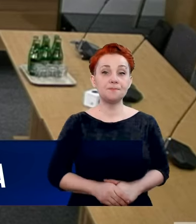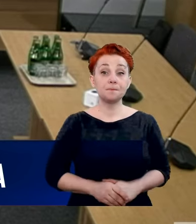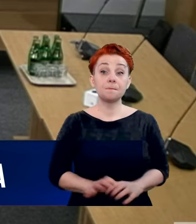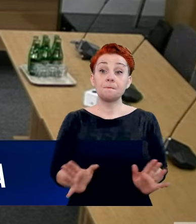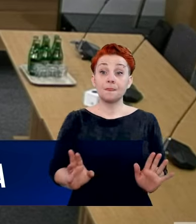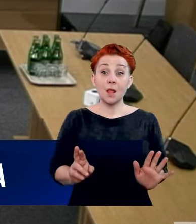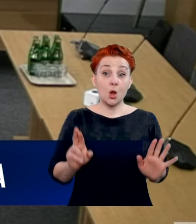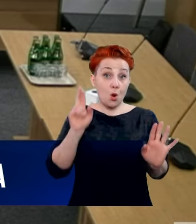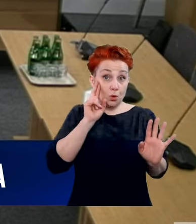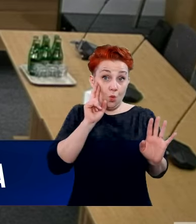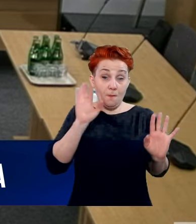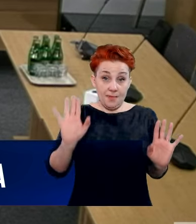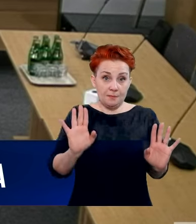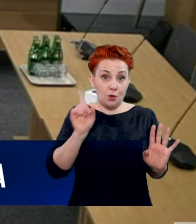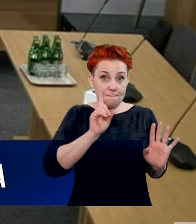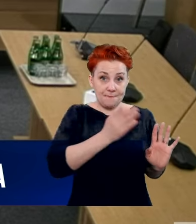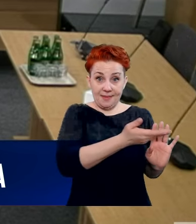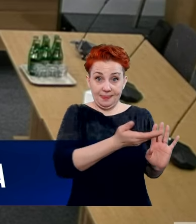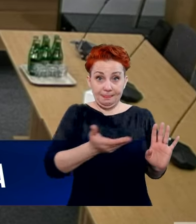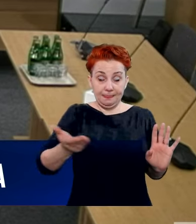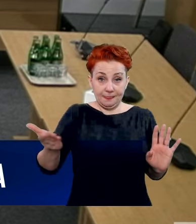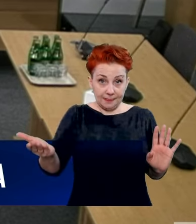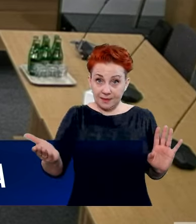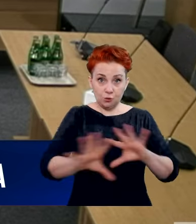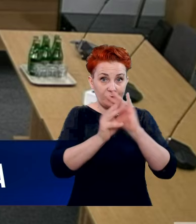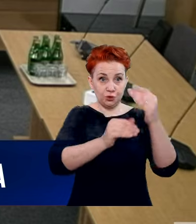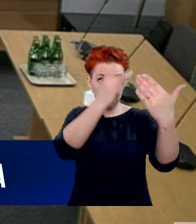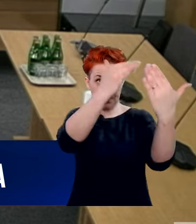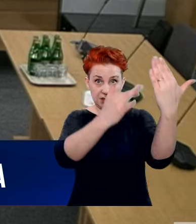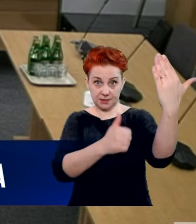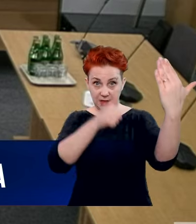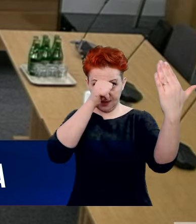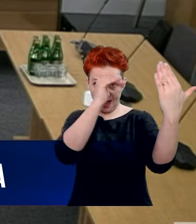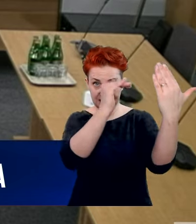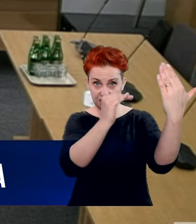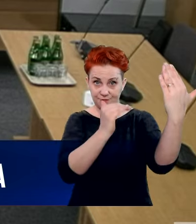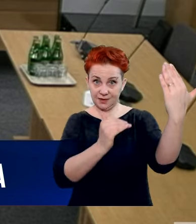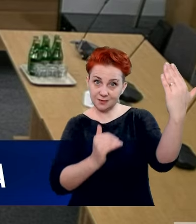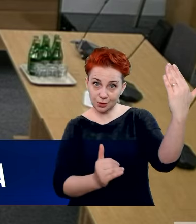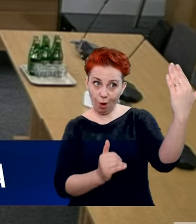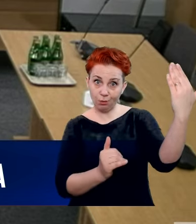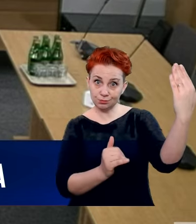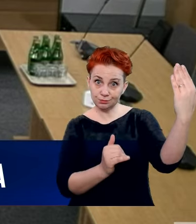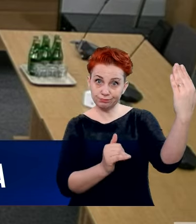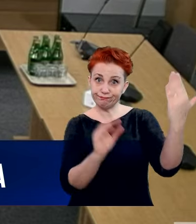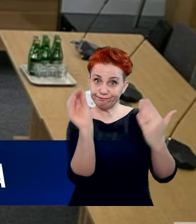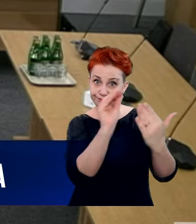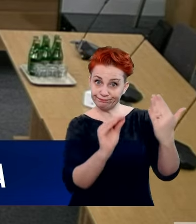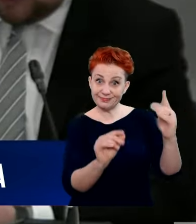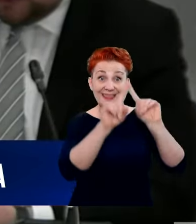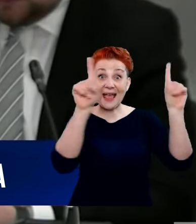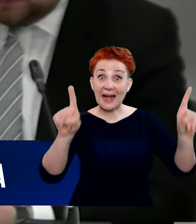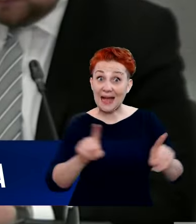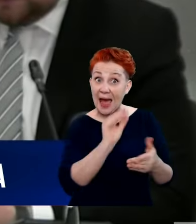że panowie, to są wszystkie nazwiska, które są spisane na kartce.